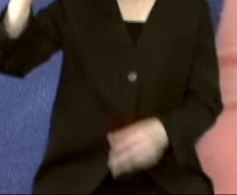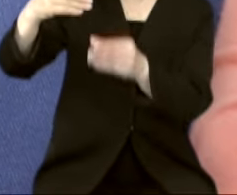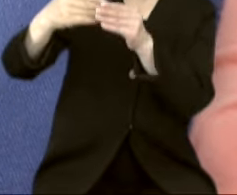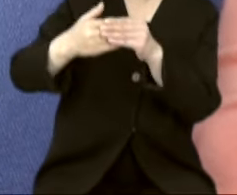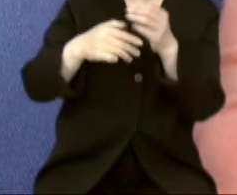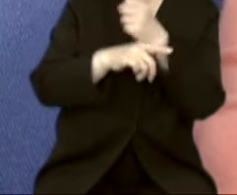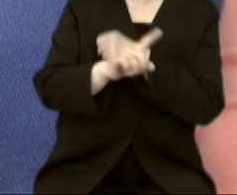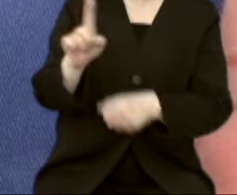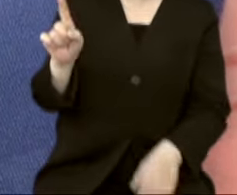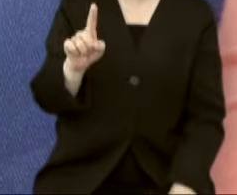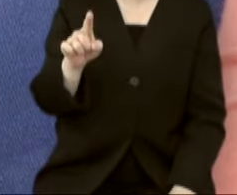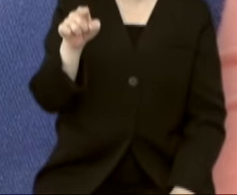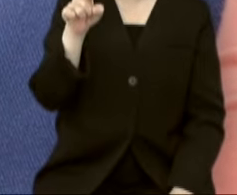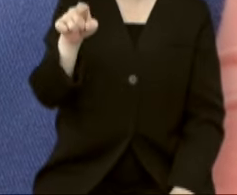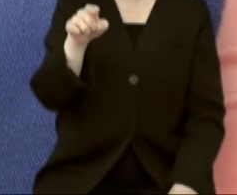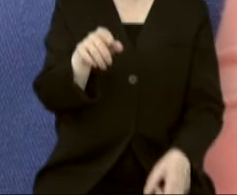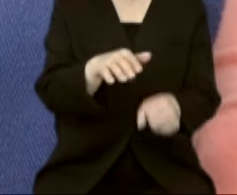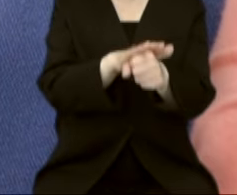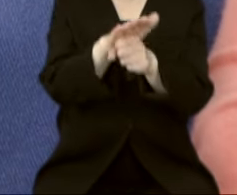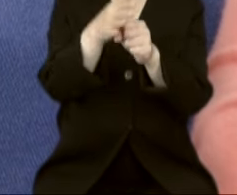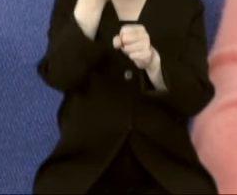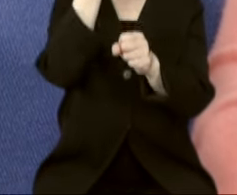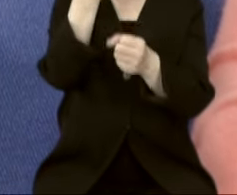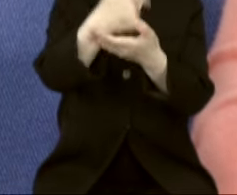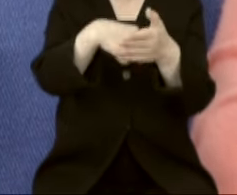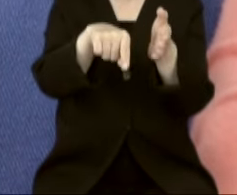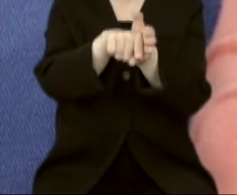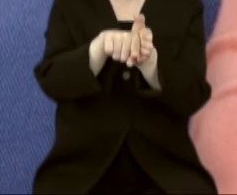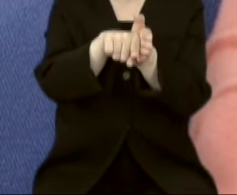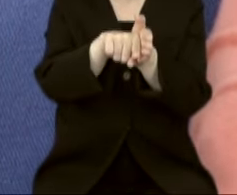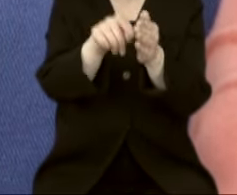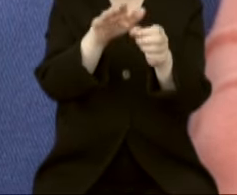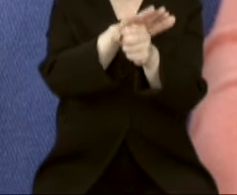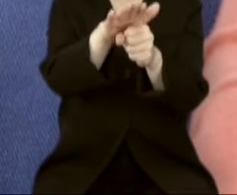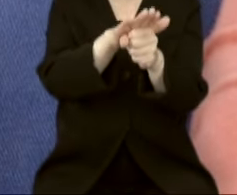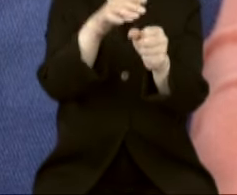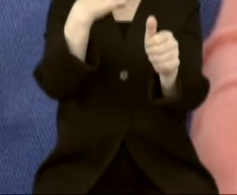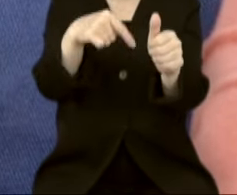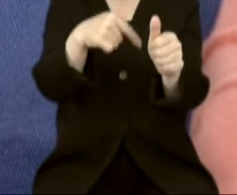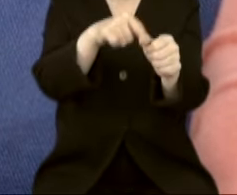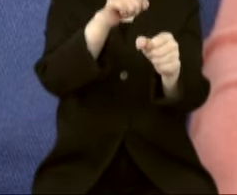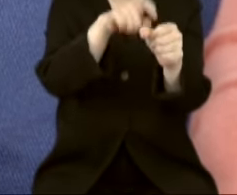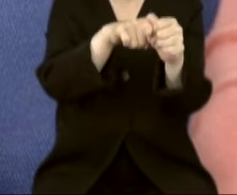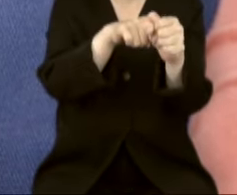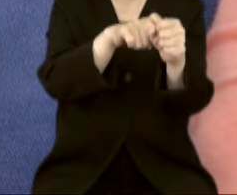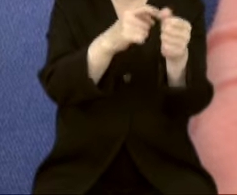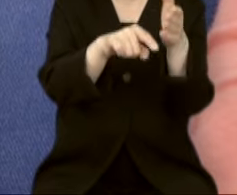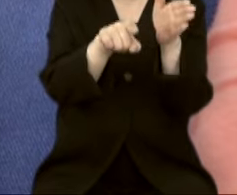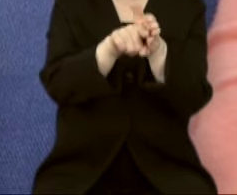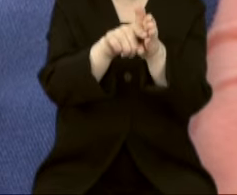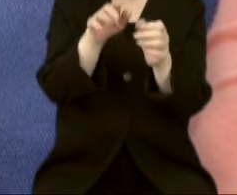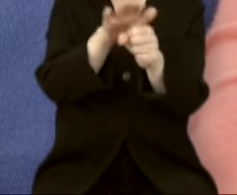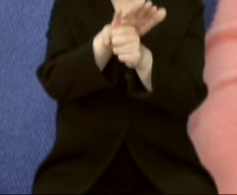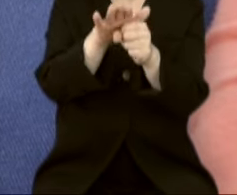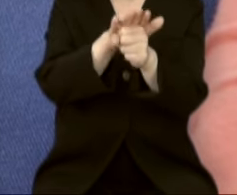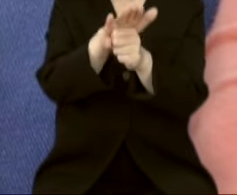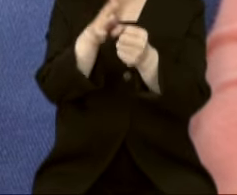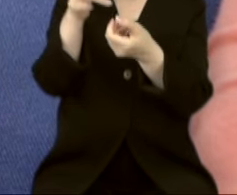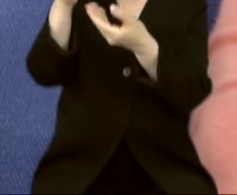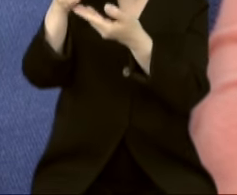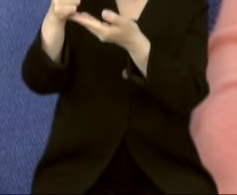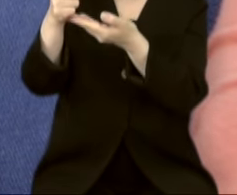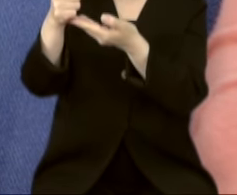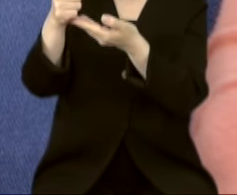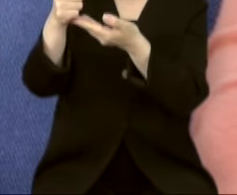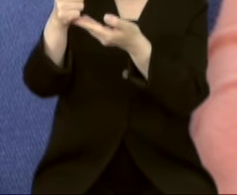이유가 바로 그 사랑을 보여주기를 위하여, 그 사랑을 가르쳐주기를 위하여, 이 사랑을 이